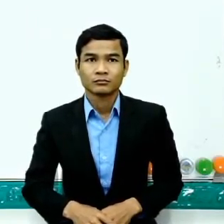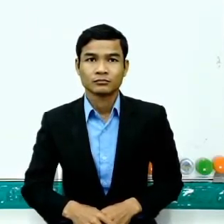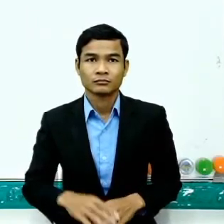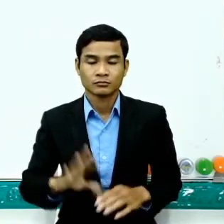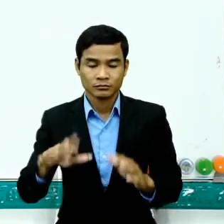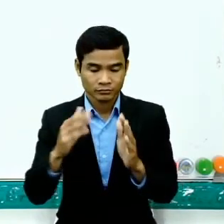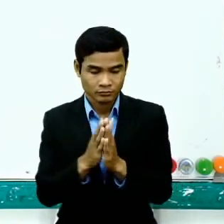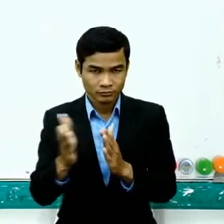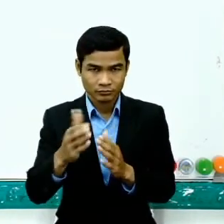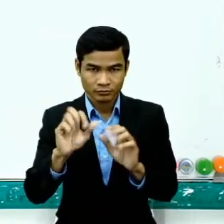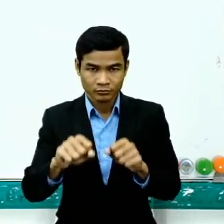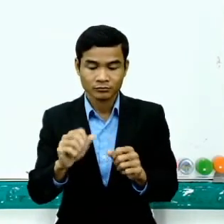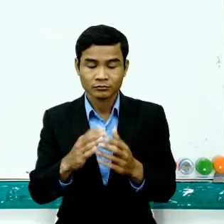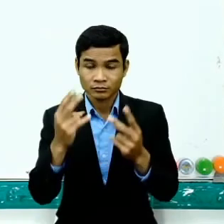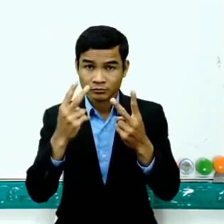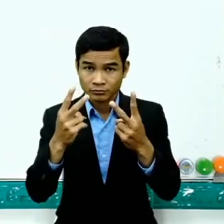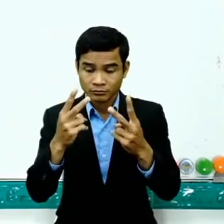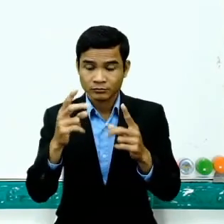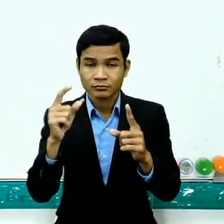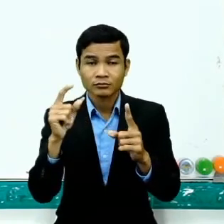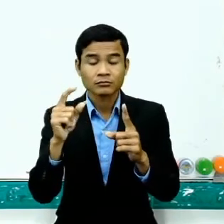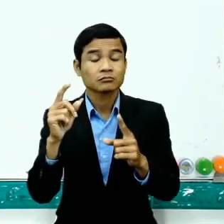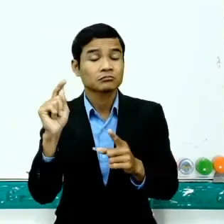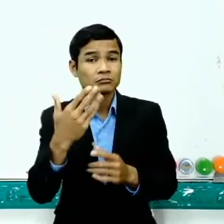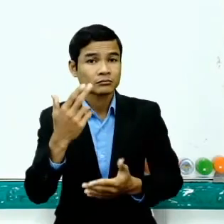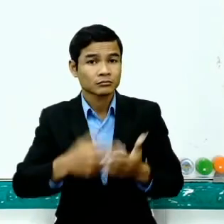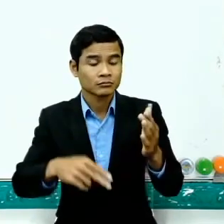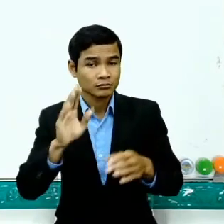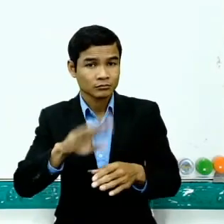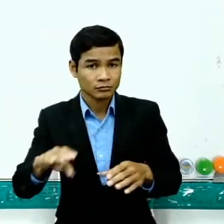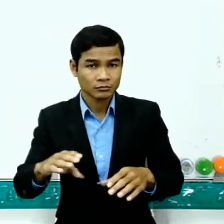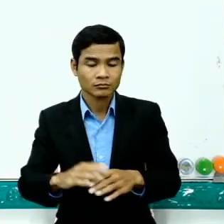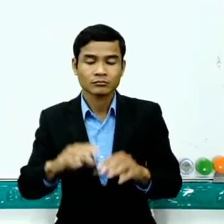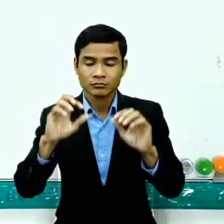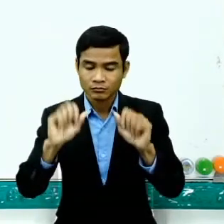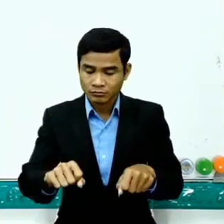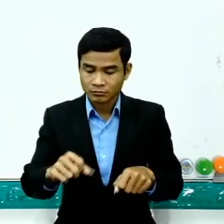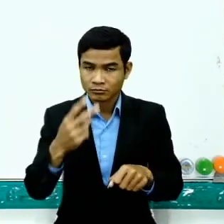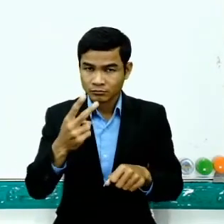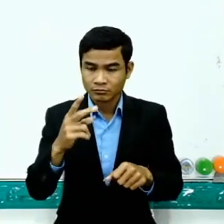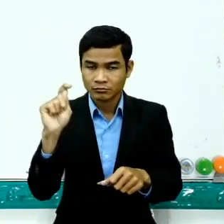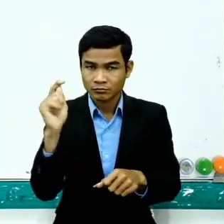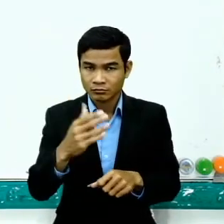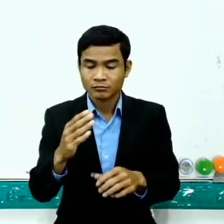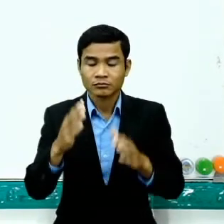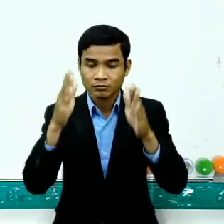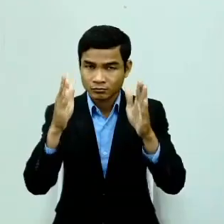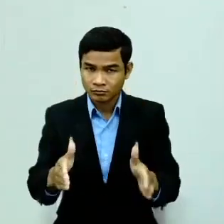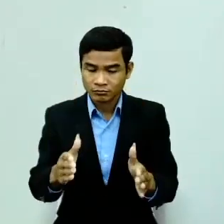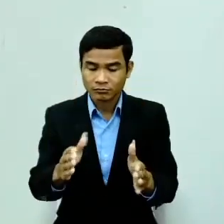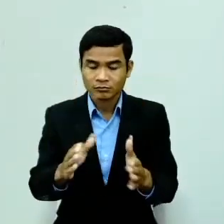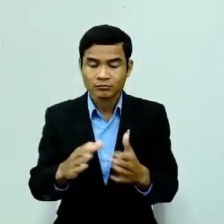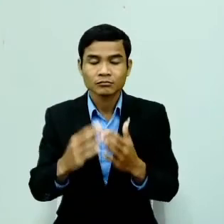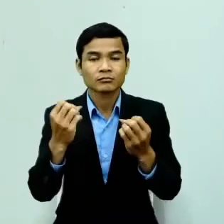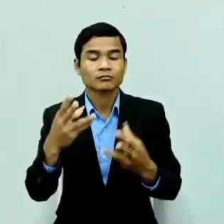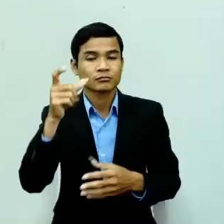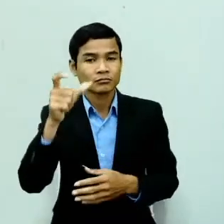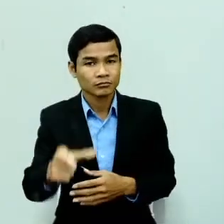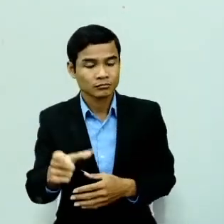ạ con ta con khơn rụp ở vầy khá đá chả khơn rụp rút manu mà nè đấy